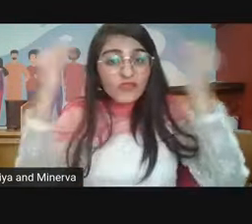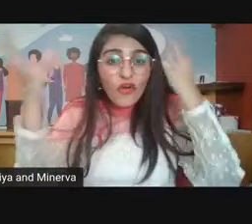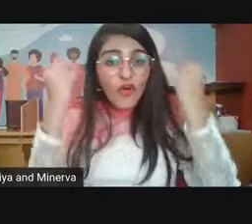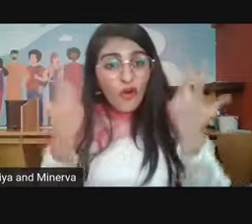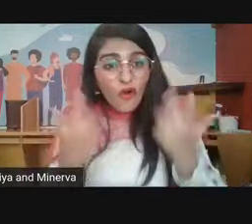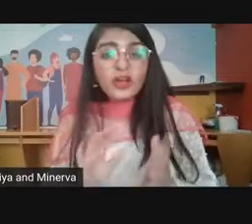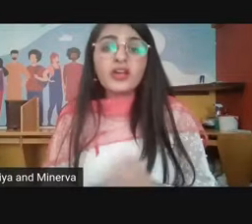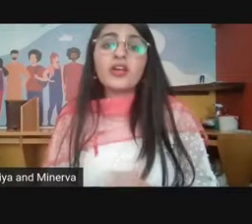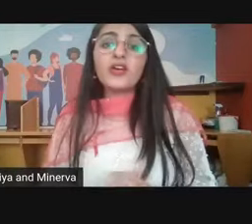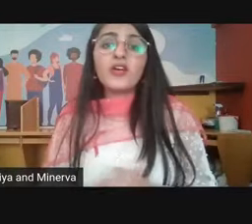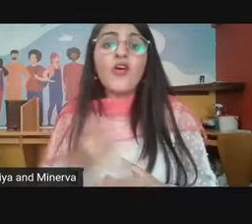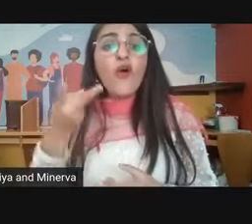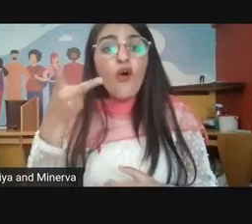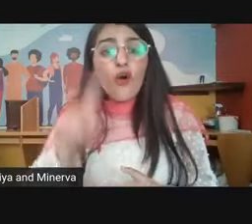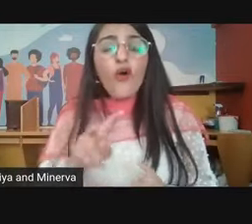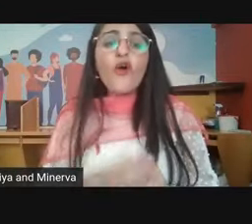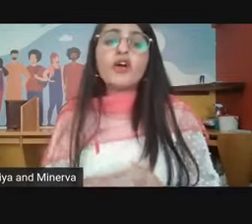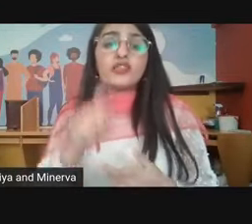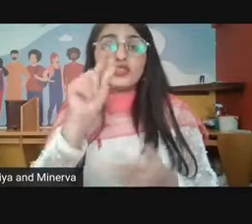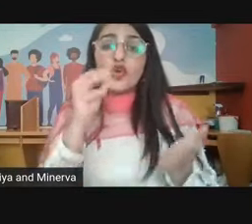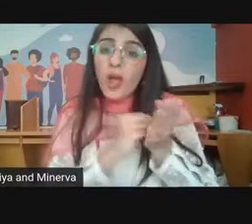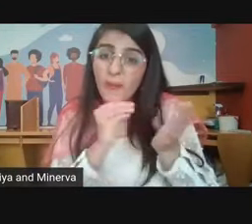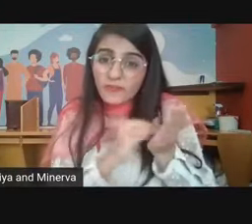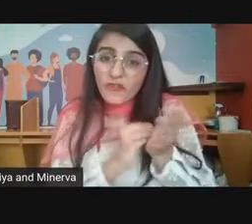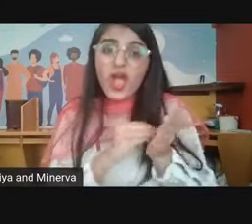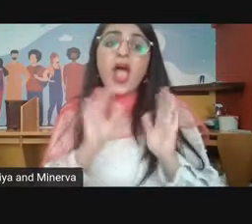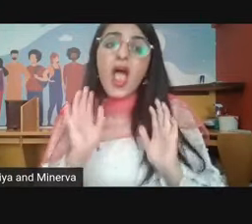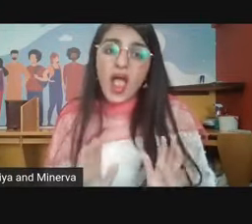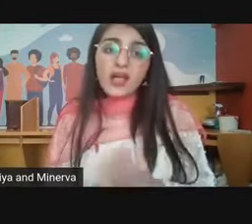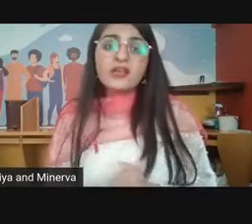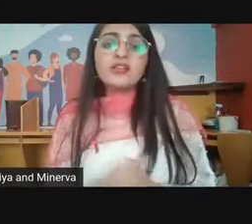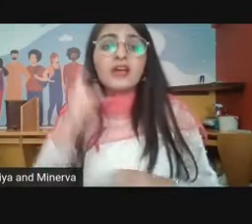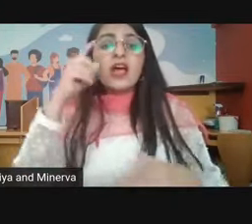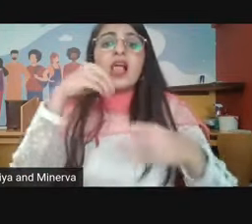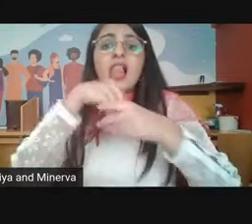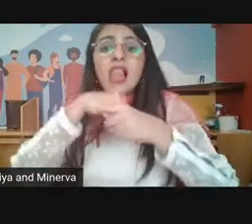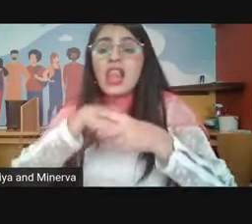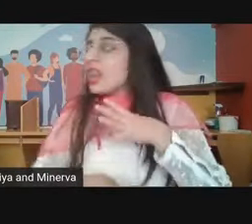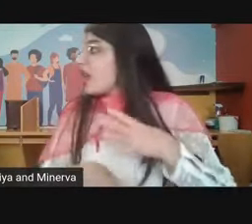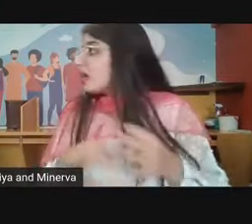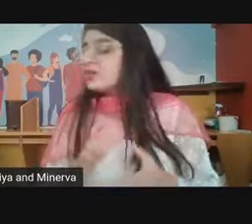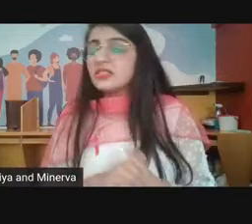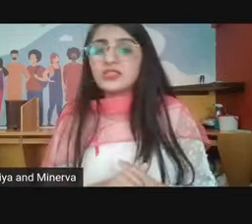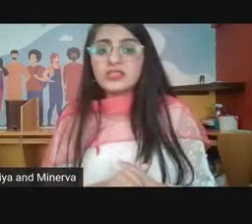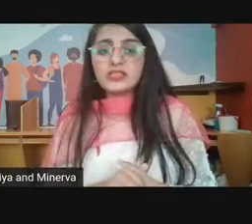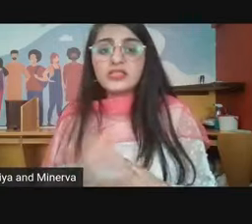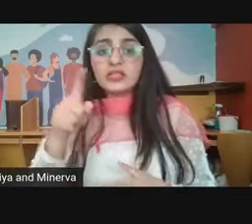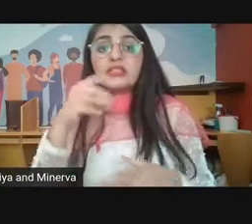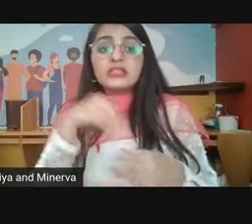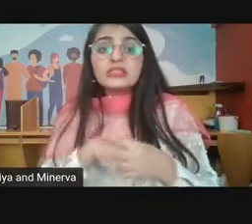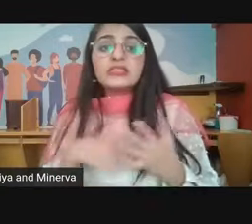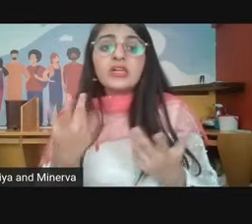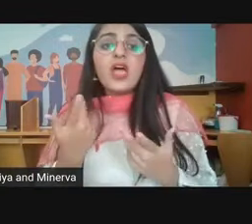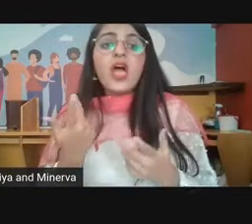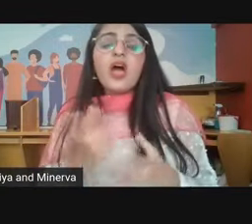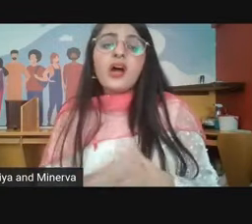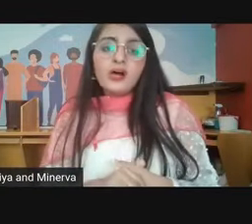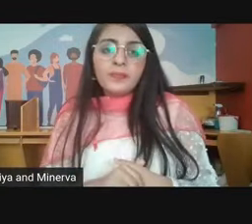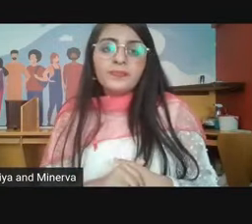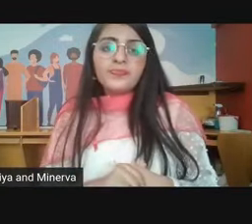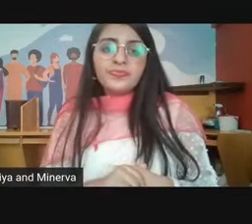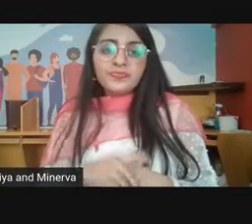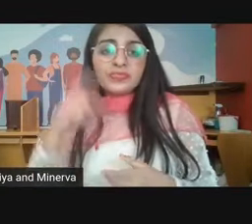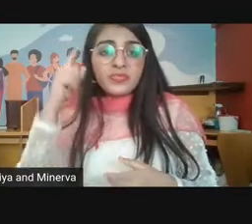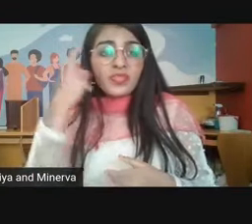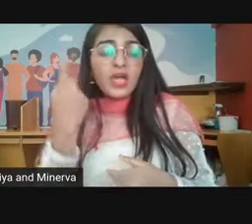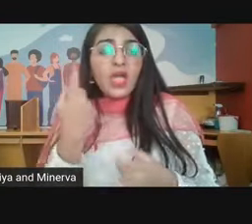here. And could benefit from this session. आखिर में I just put this as an ending note कि prevention